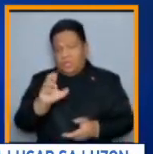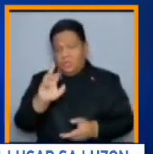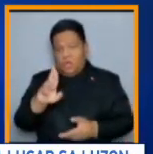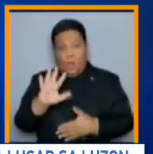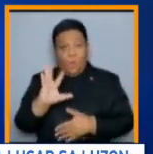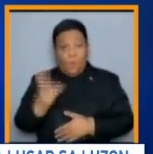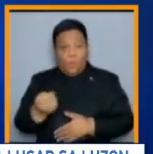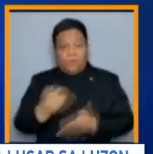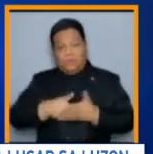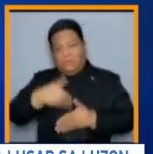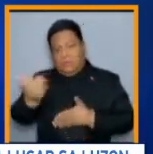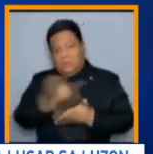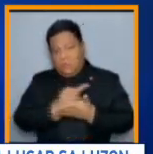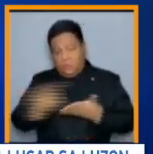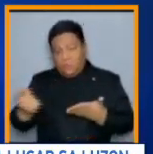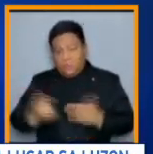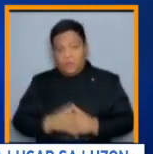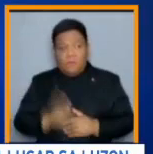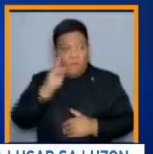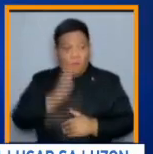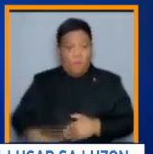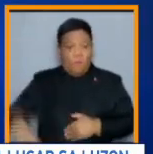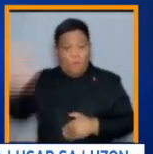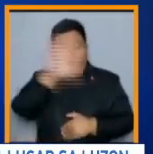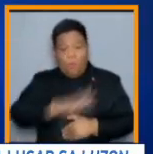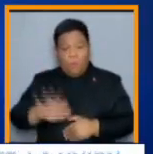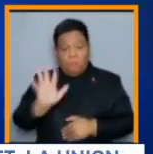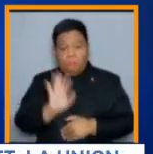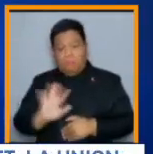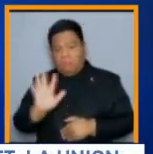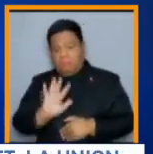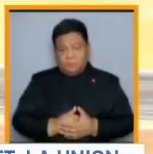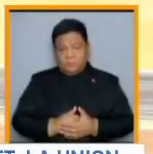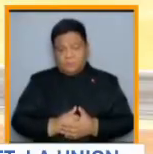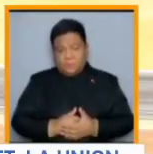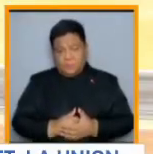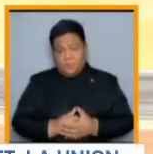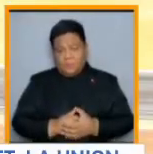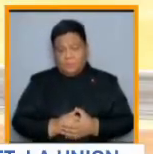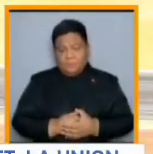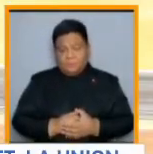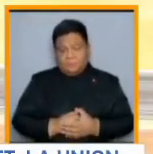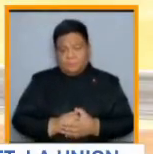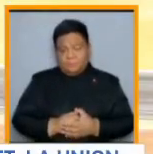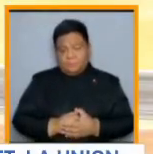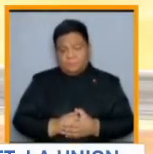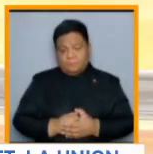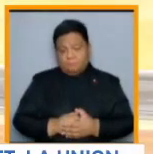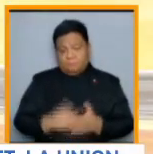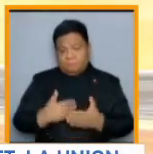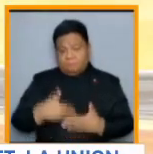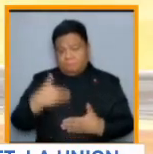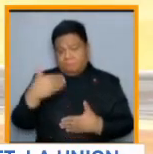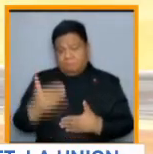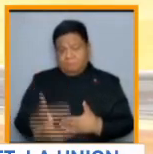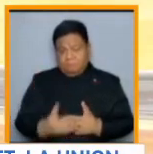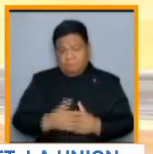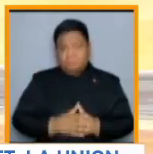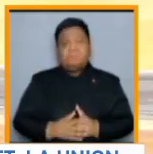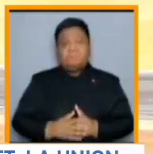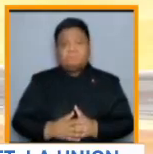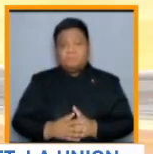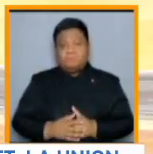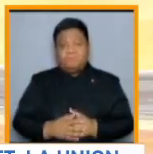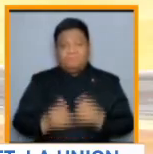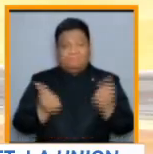for nationwide, maybe about 12,000-13,000. Dahil rush hour na, lalong dumarami ang mga pasahero sa